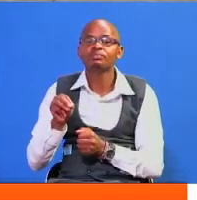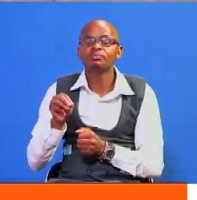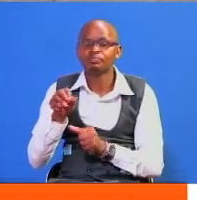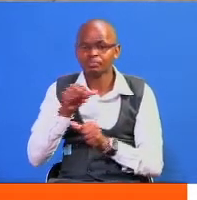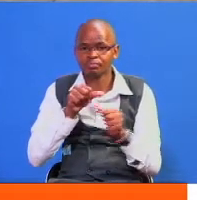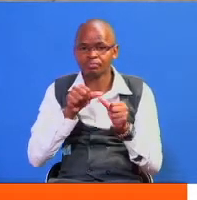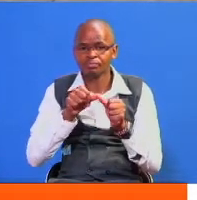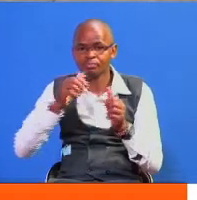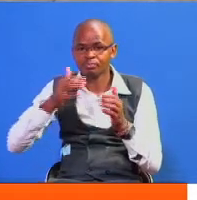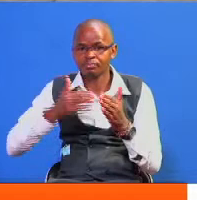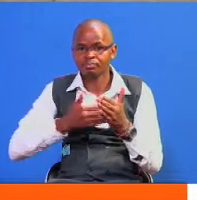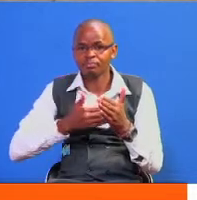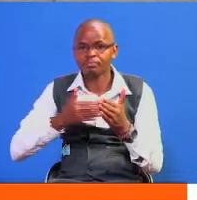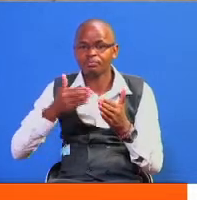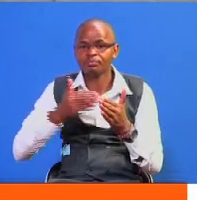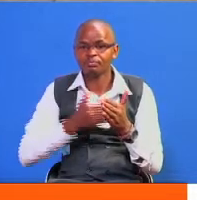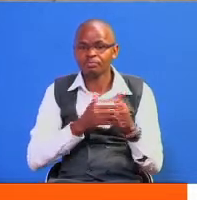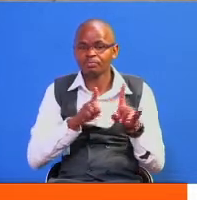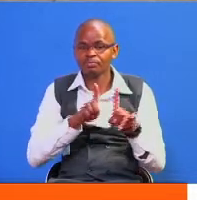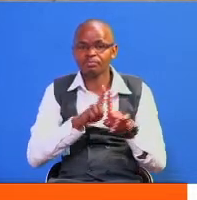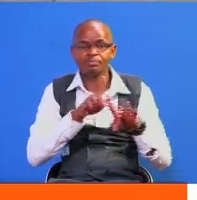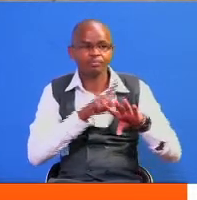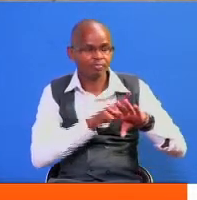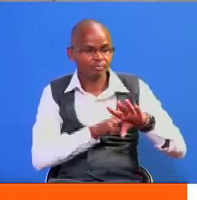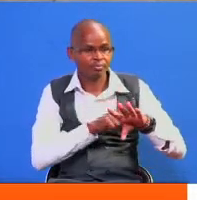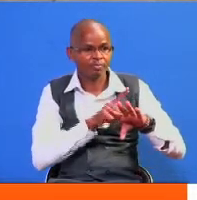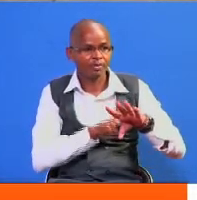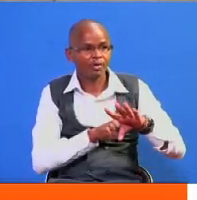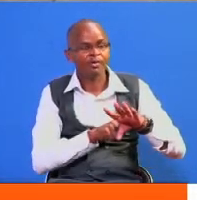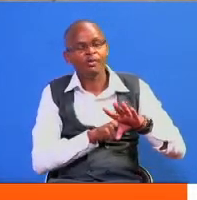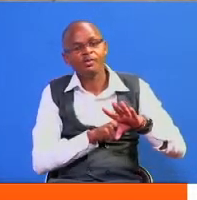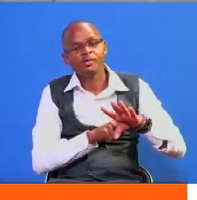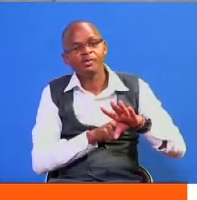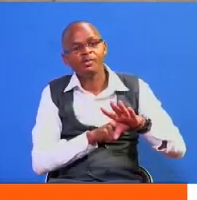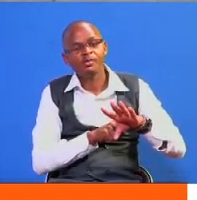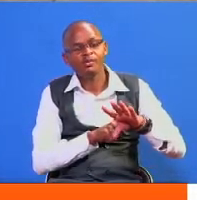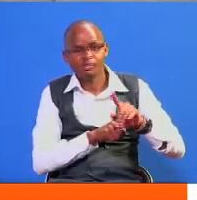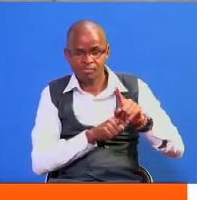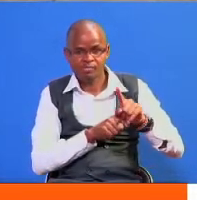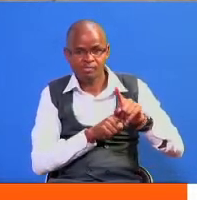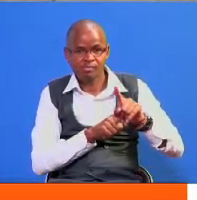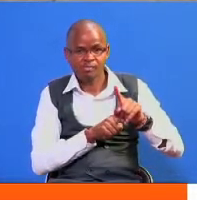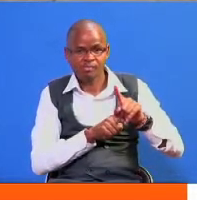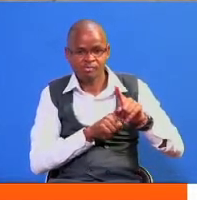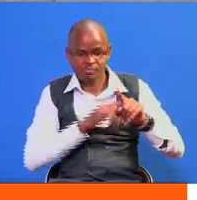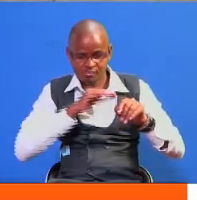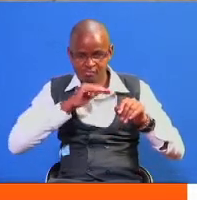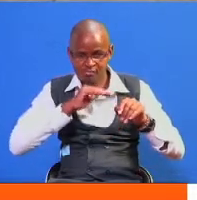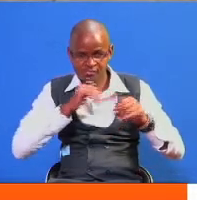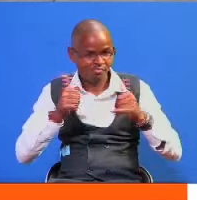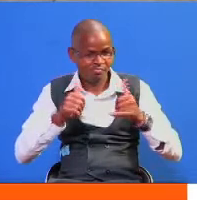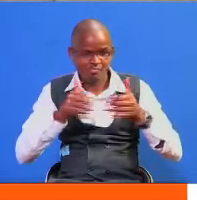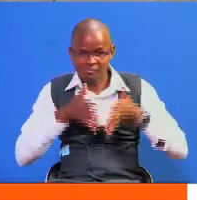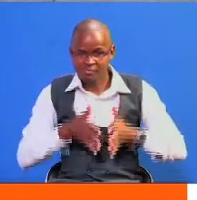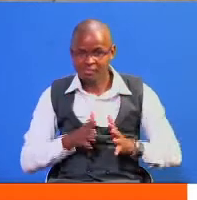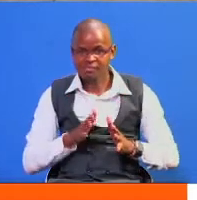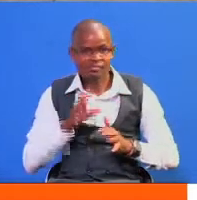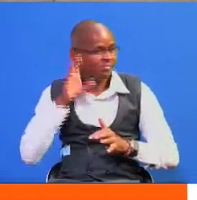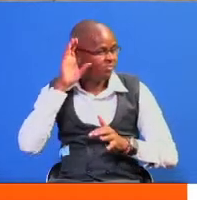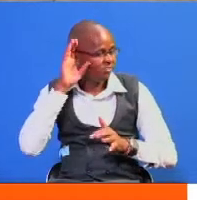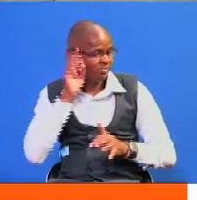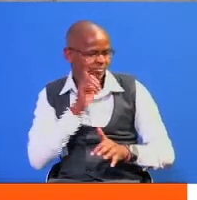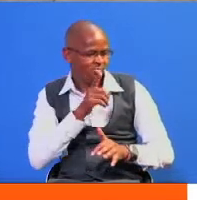kuhusu uimbaji. Hata akiwa kwa tumbo ya mama yake, tulikuwa akisikia